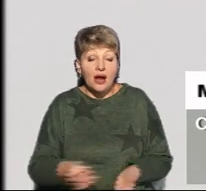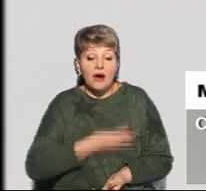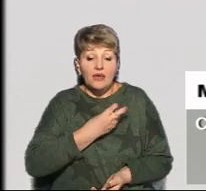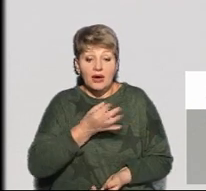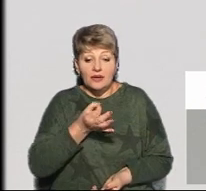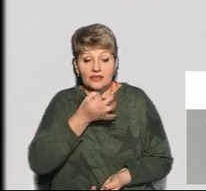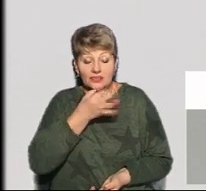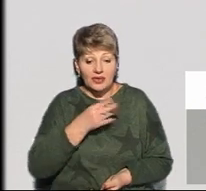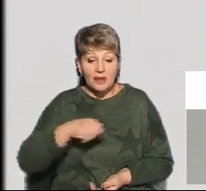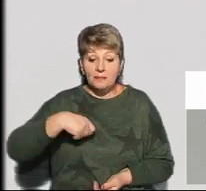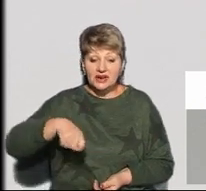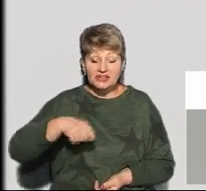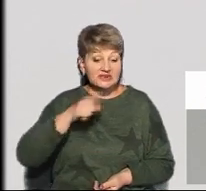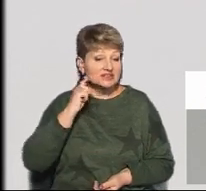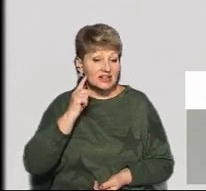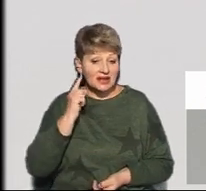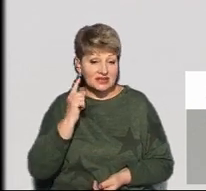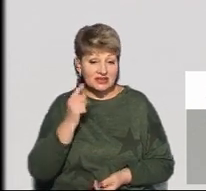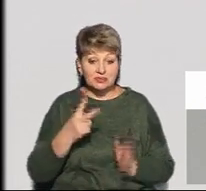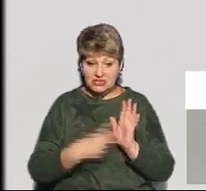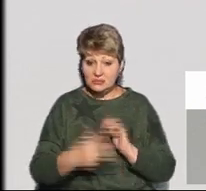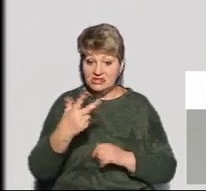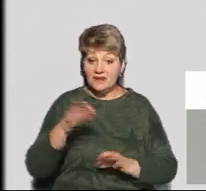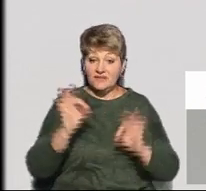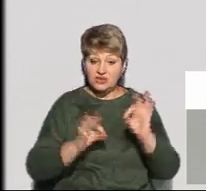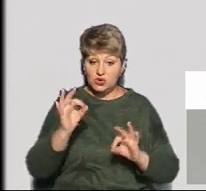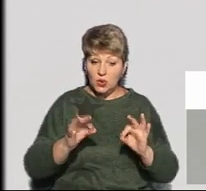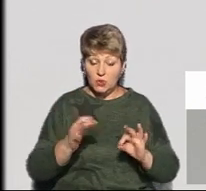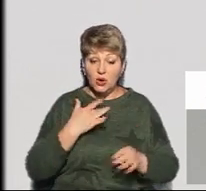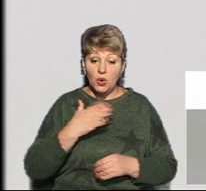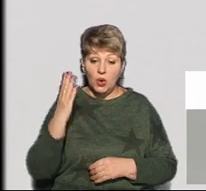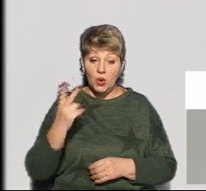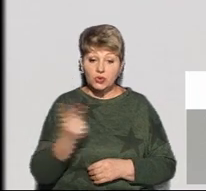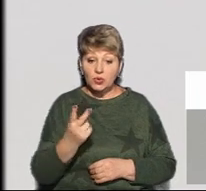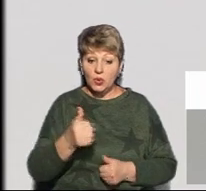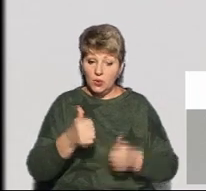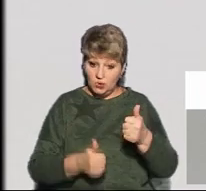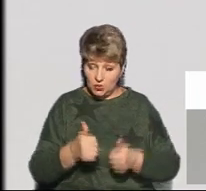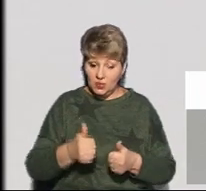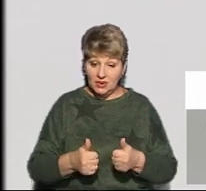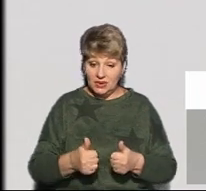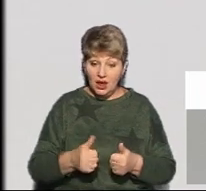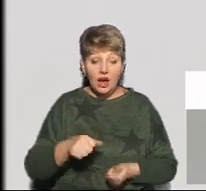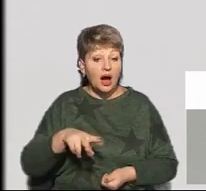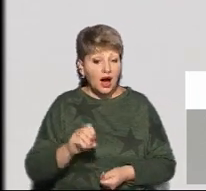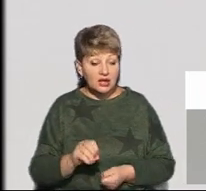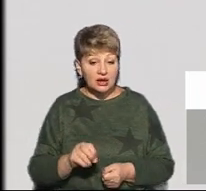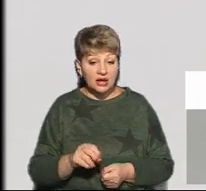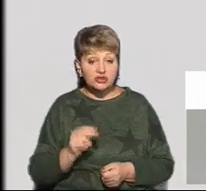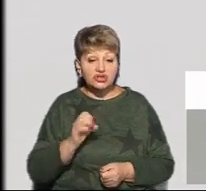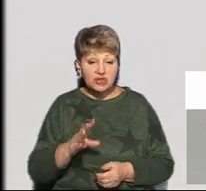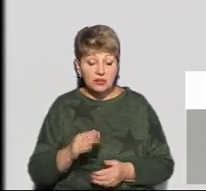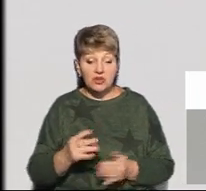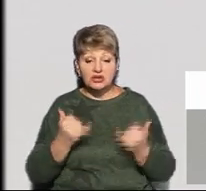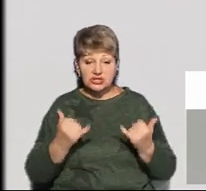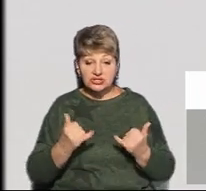захоплення президентом Зеленським, 73% голосів в другому турі, щоправда, не в першому турі. Але так само, чим вище